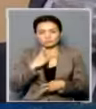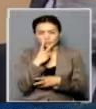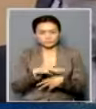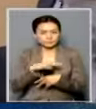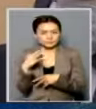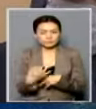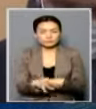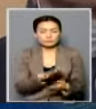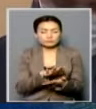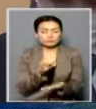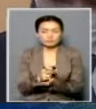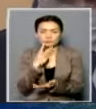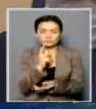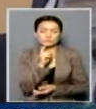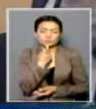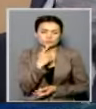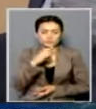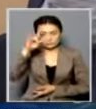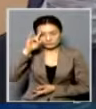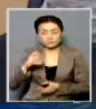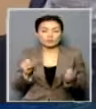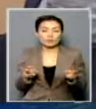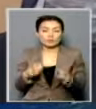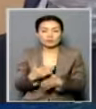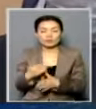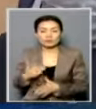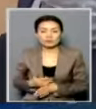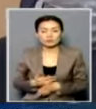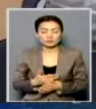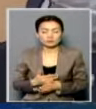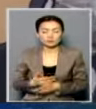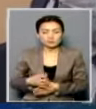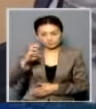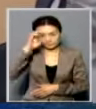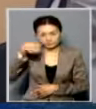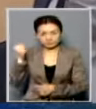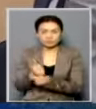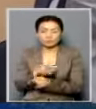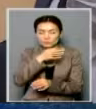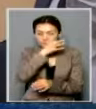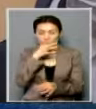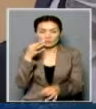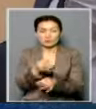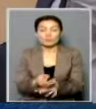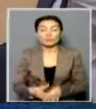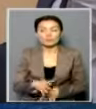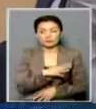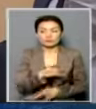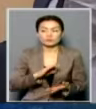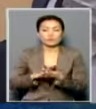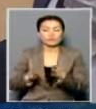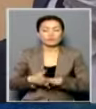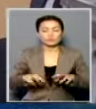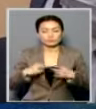қалалардың талқандалып жатқаны қиын жағдай. Қазақстан қалай көмектесе алады? Бұл тұрғыда кеше мемлекет басшысы тиісті мәлімдеме жасады. Біз